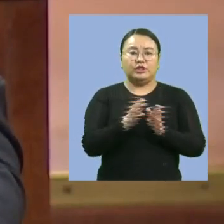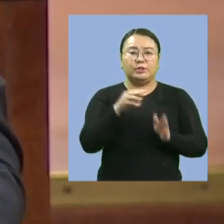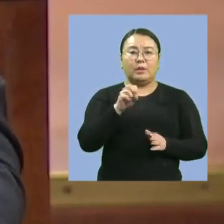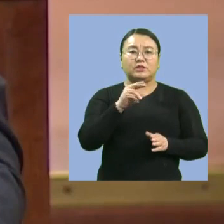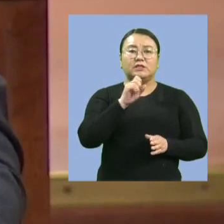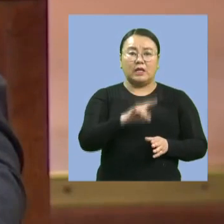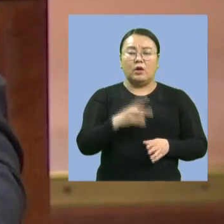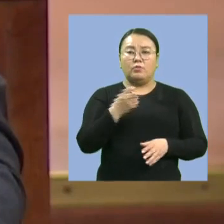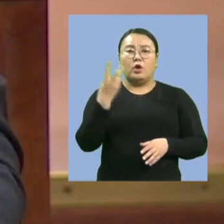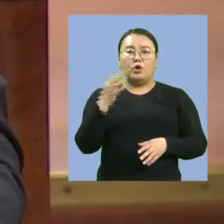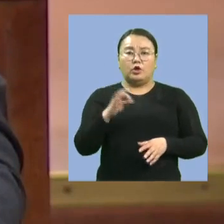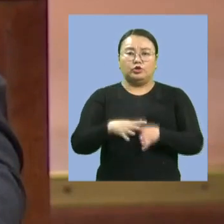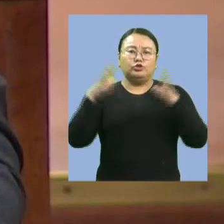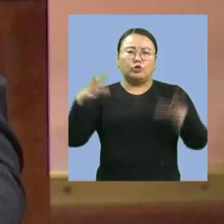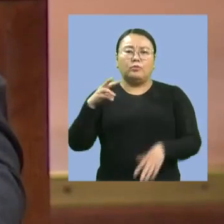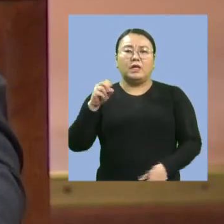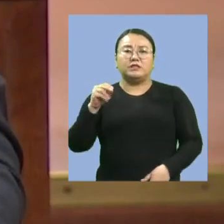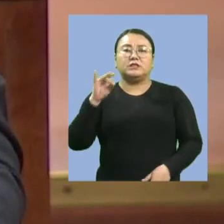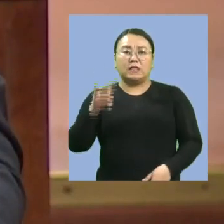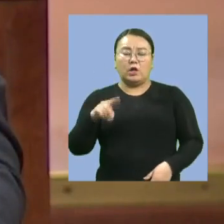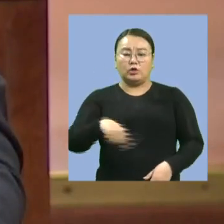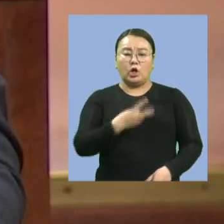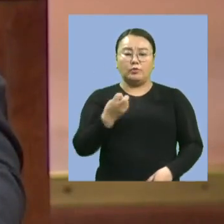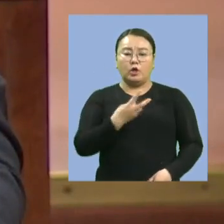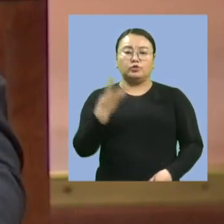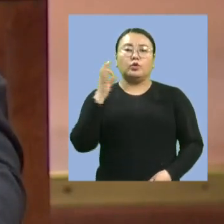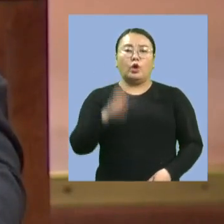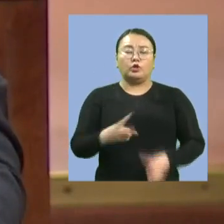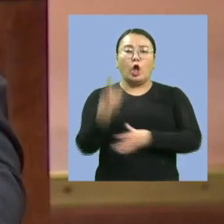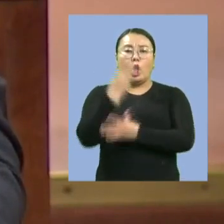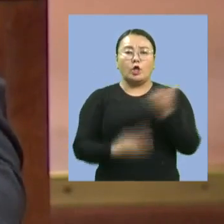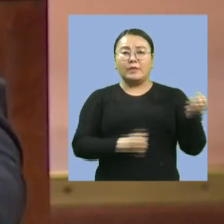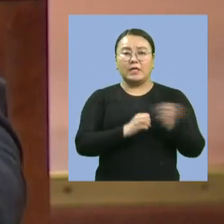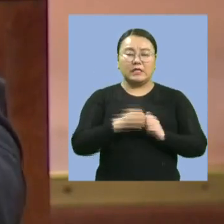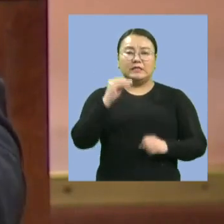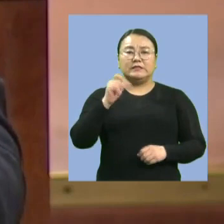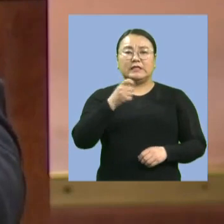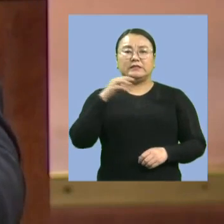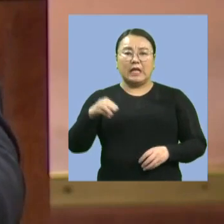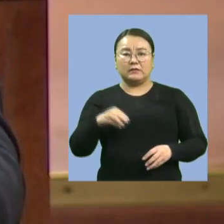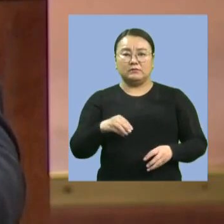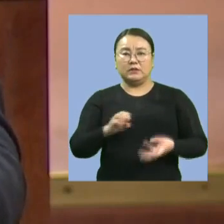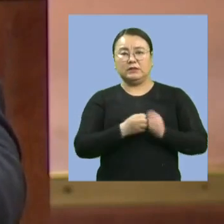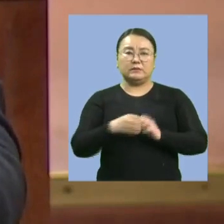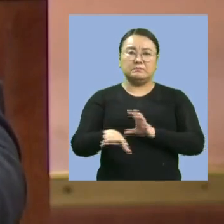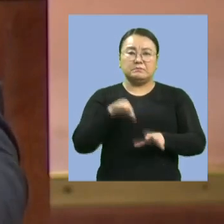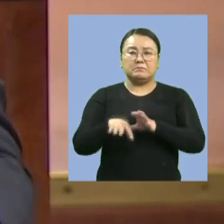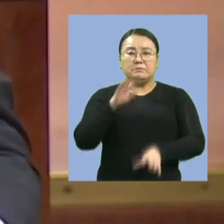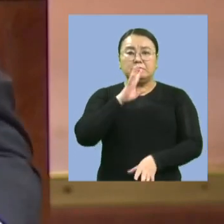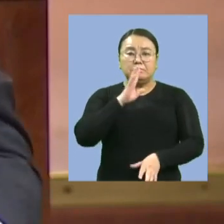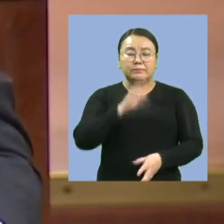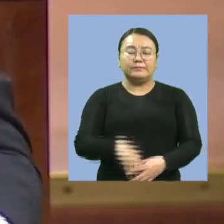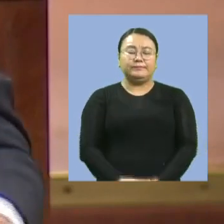сонгуул жижиг мажистраараар, 20 оны сонгуул том мажистраараар, за ингээ 24 оных нь бол дахиад холимогоор болоод жигсаалтаар гээд орж